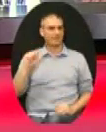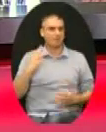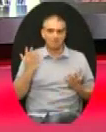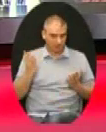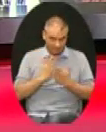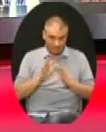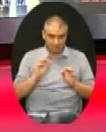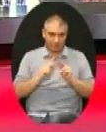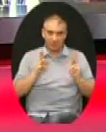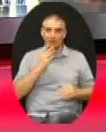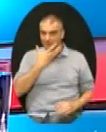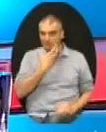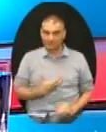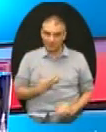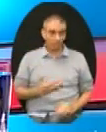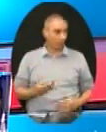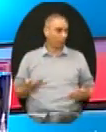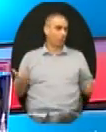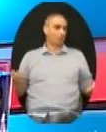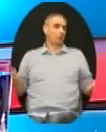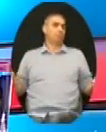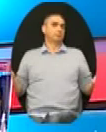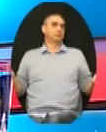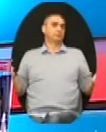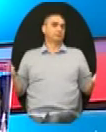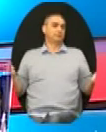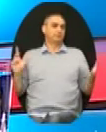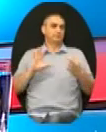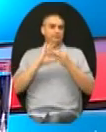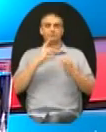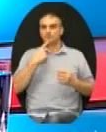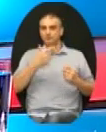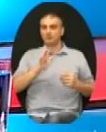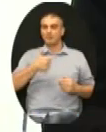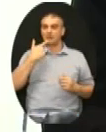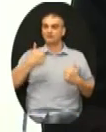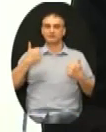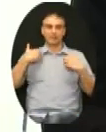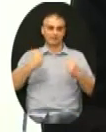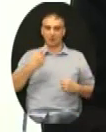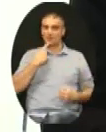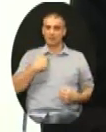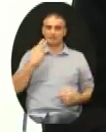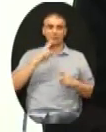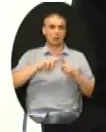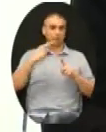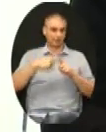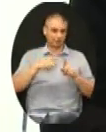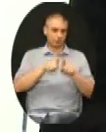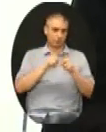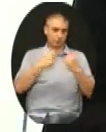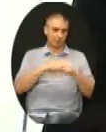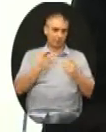מה, פתרו את עניין הזקנים סוף סוף? כן, הוא נצמד לדברי שר הביטחון שהוא ענה לי לפני 2.5 באותה